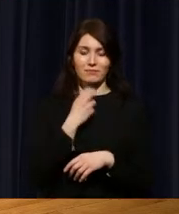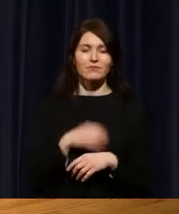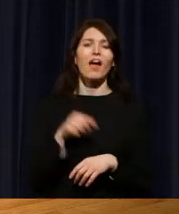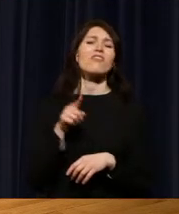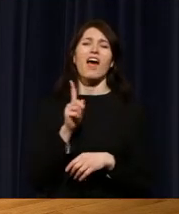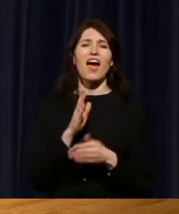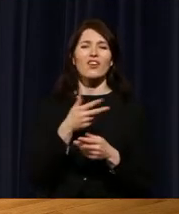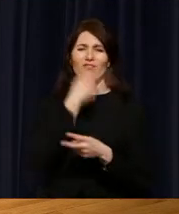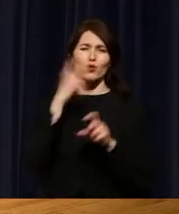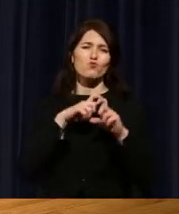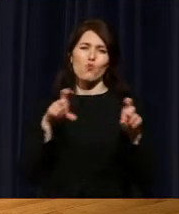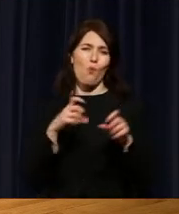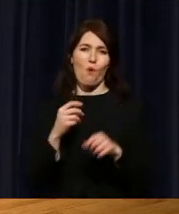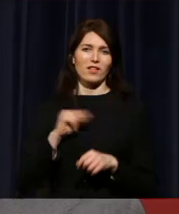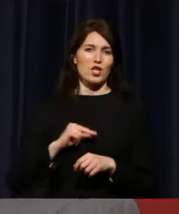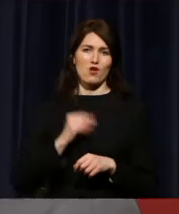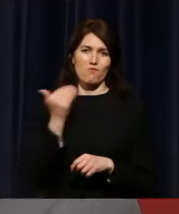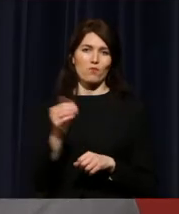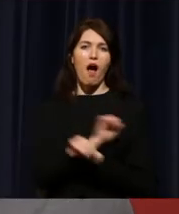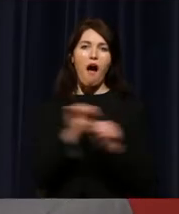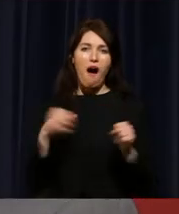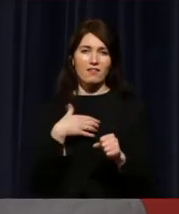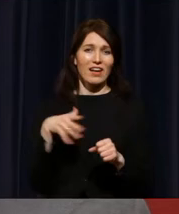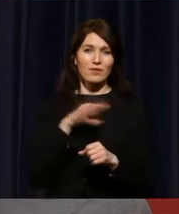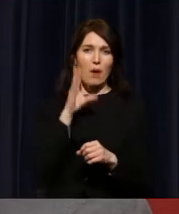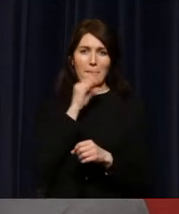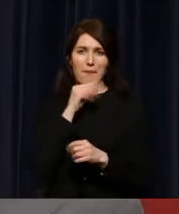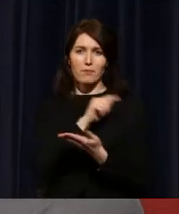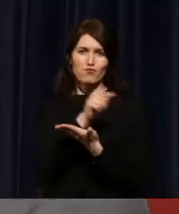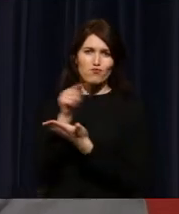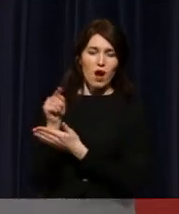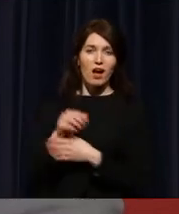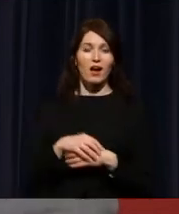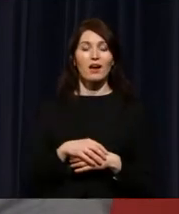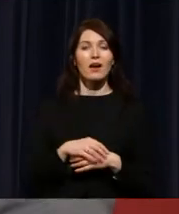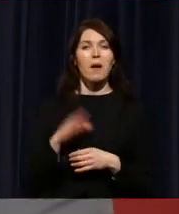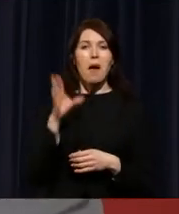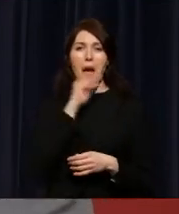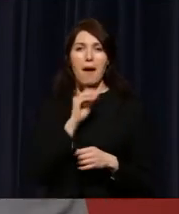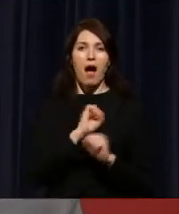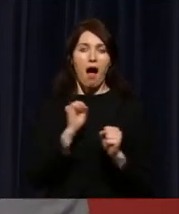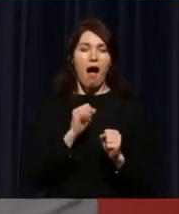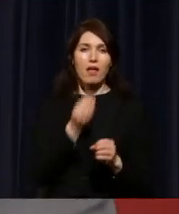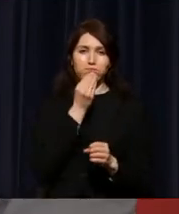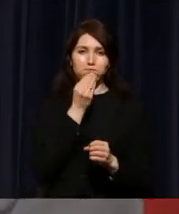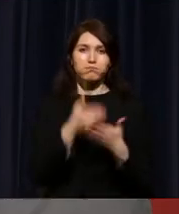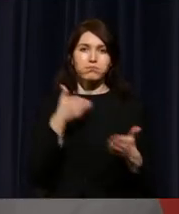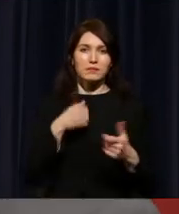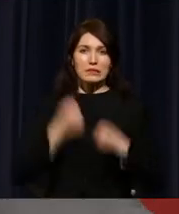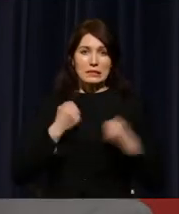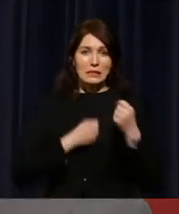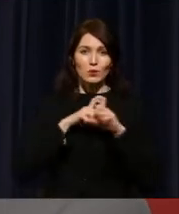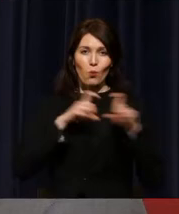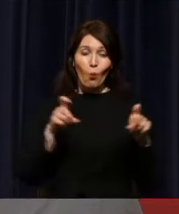tā ir vidusskolas īpašība, kur ātri vajag visu kaut ko paspēt, jā, paspēt paēst no rīta pirms skriešanas uz